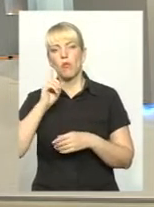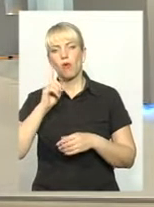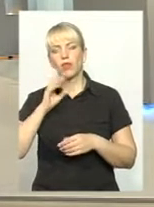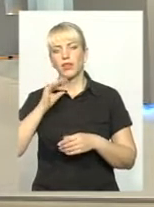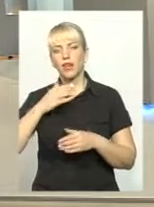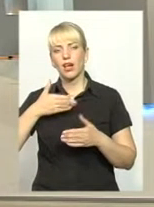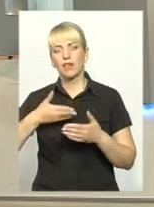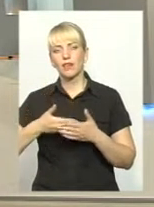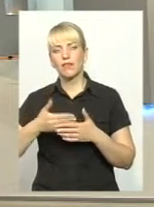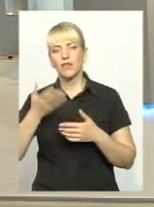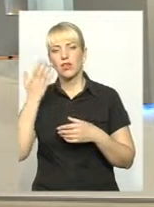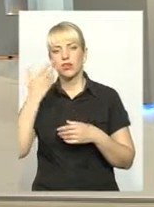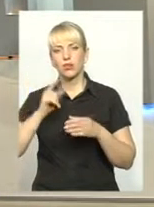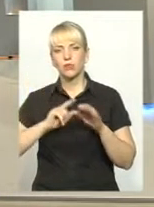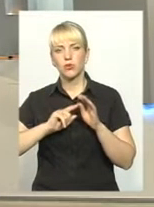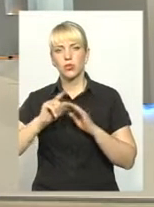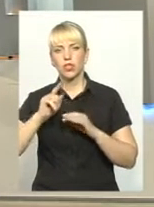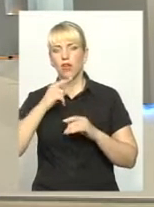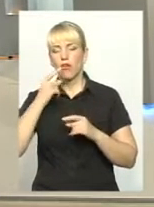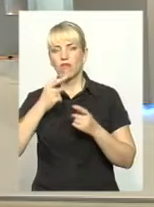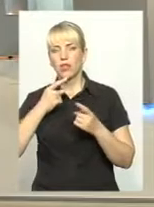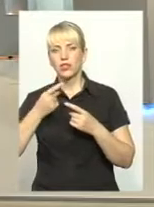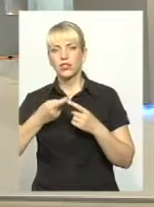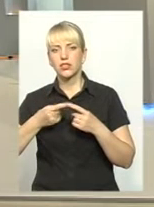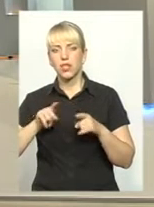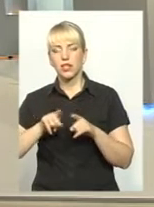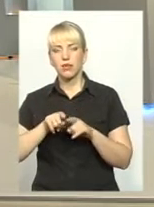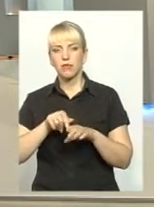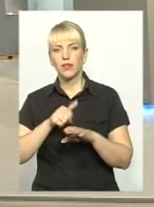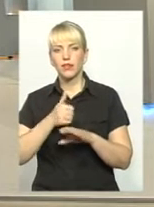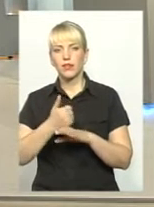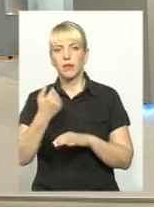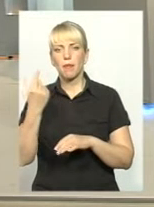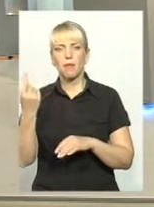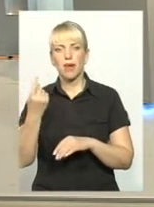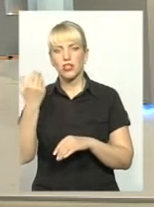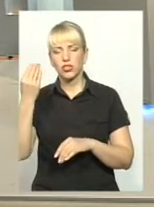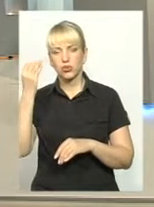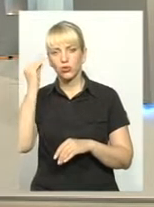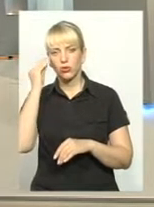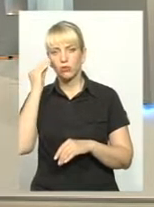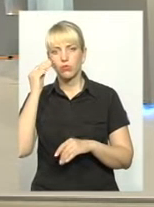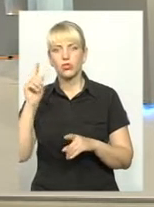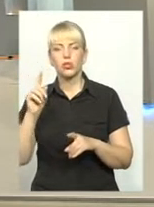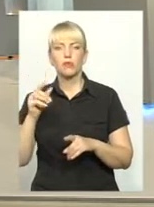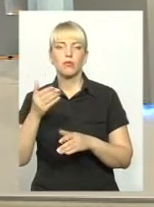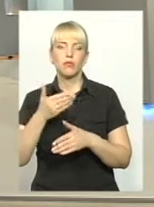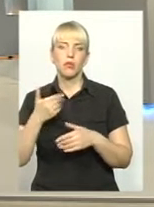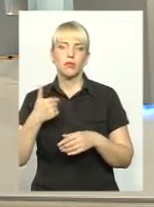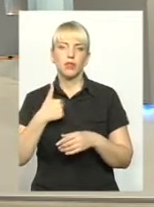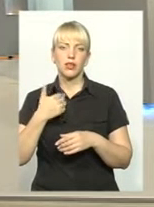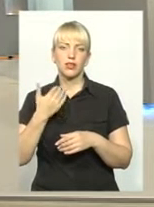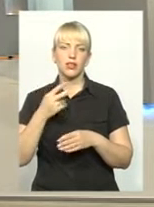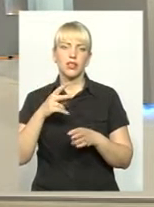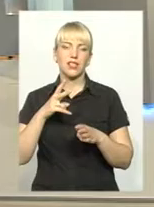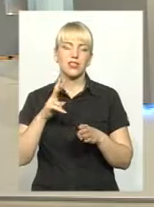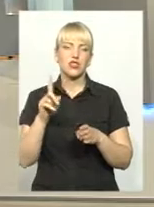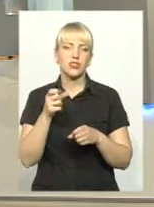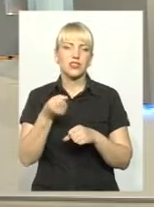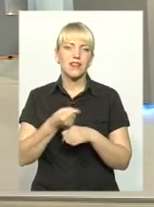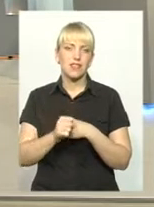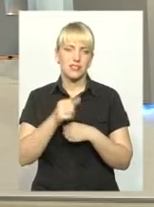лідерами вказаних молодіжних організацій, перша їхня думка така була, що ми хотіли б щось нав'язувати своє. Але під